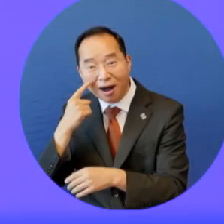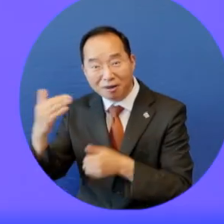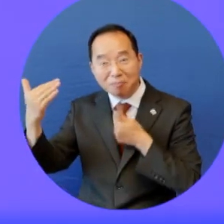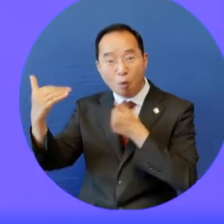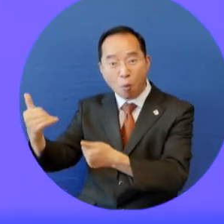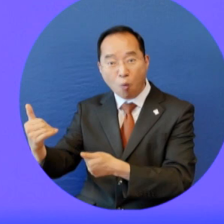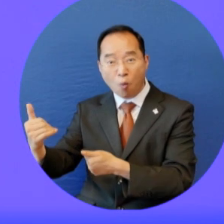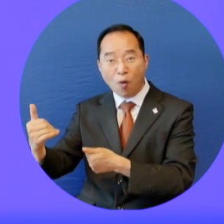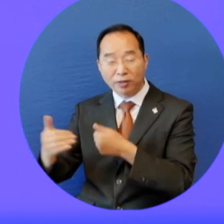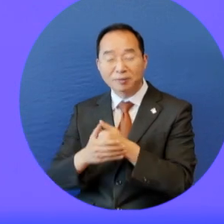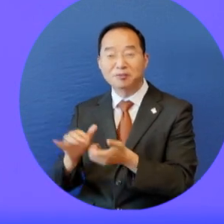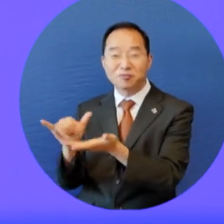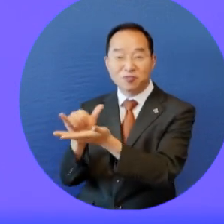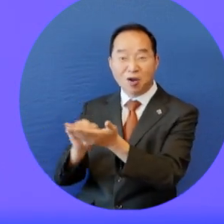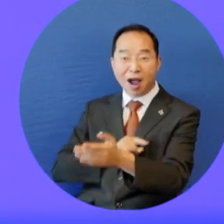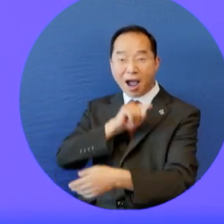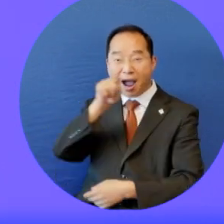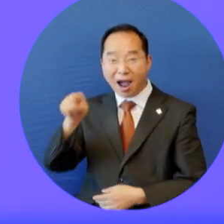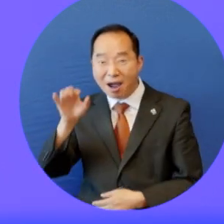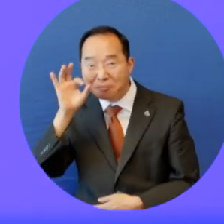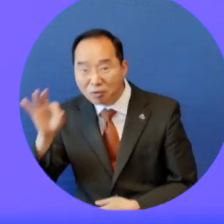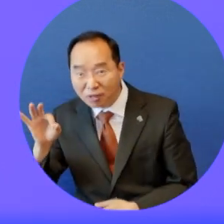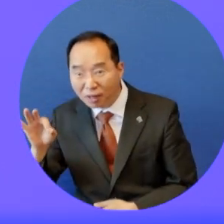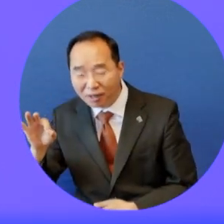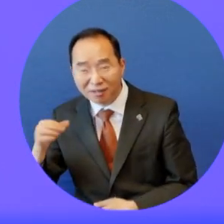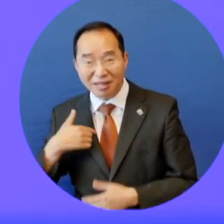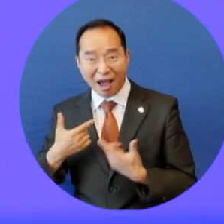내용이었습니다. 제가 뉴욕에 가봤더니